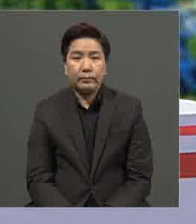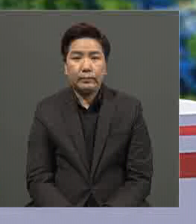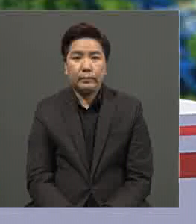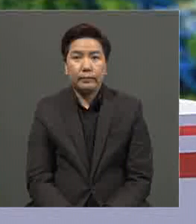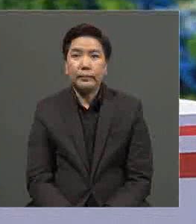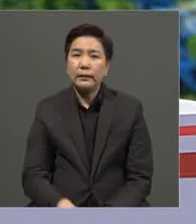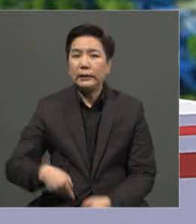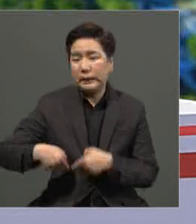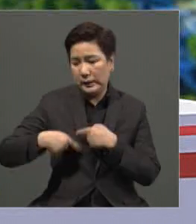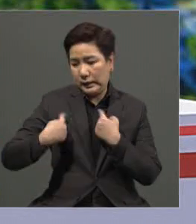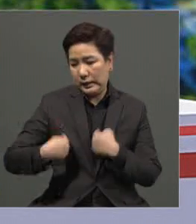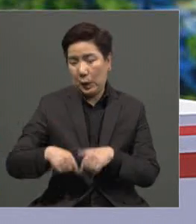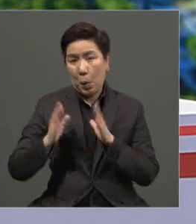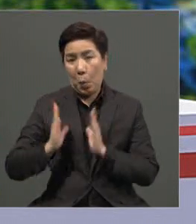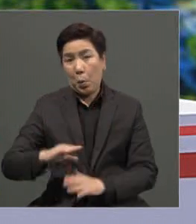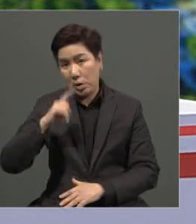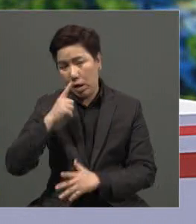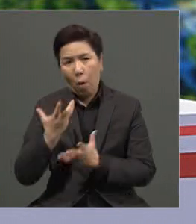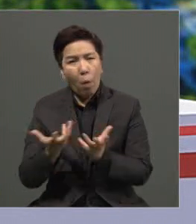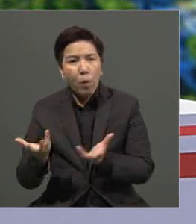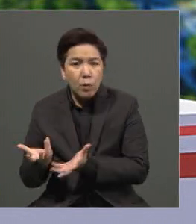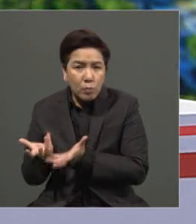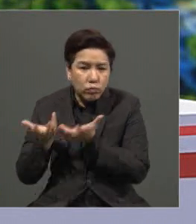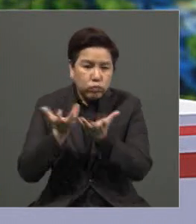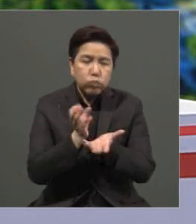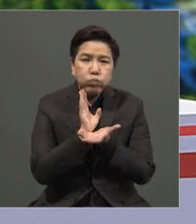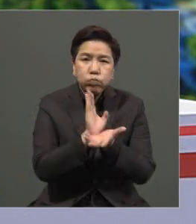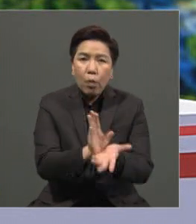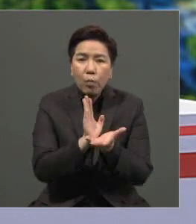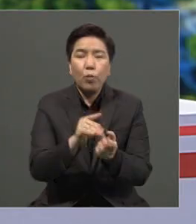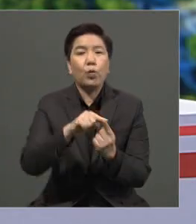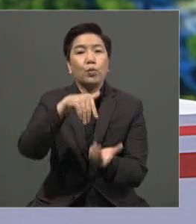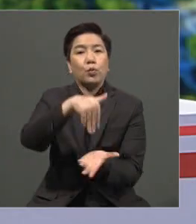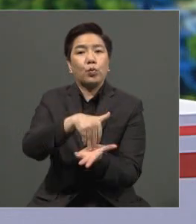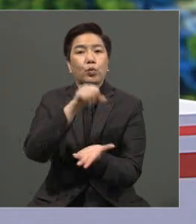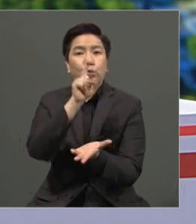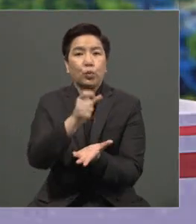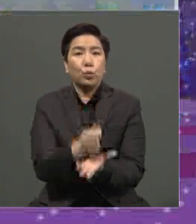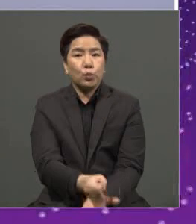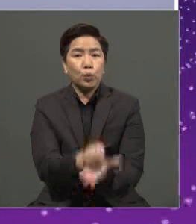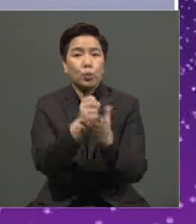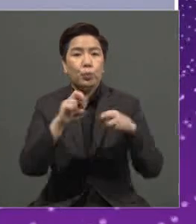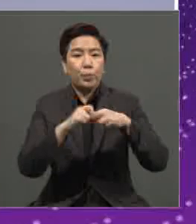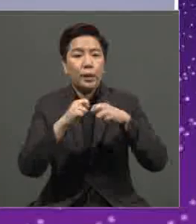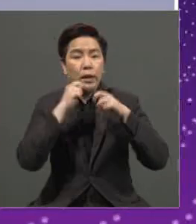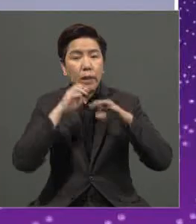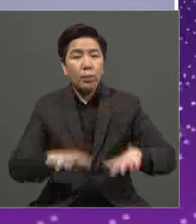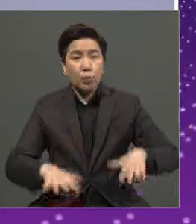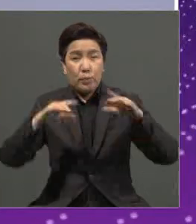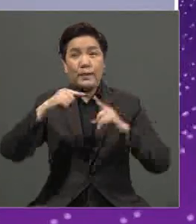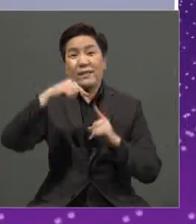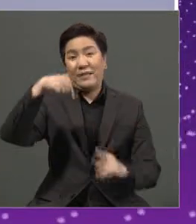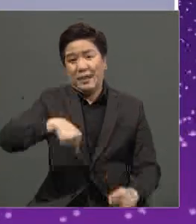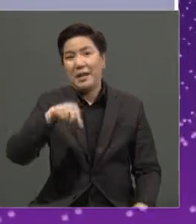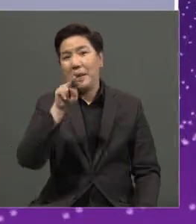ขณะที่ทานน้ำใจจากคนไทยก็ยังคงหลัหลลนะคะนำสิ่งของมาร่วมบริจาคผ่านศูนย์รับบริจาคช่วยเหลือผู้ประสบภัยน้ำท่วม mbtกันอย่างต่อ